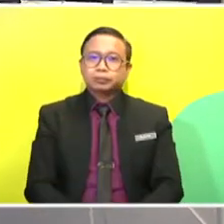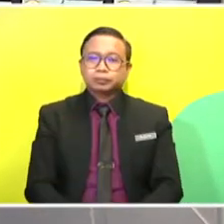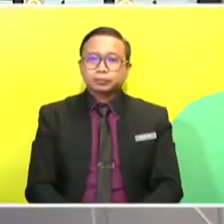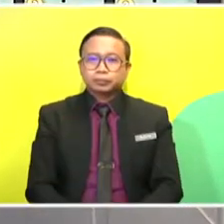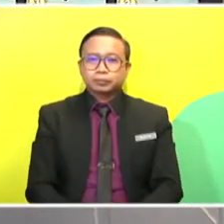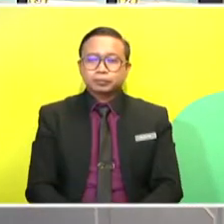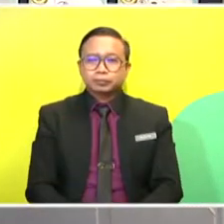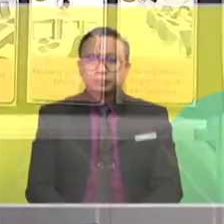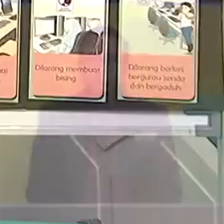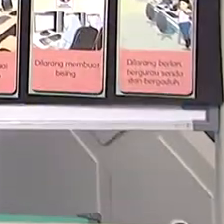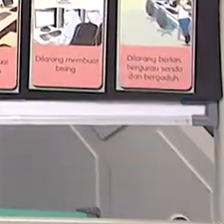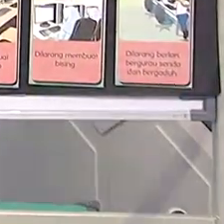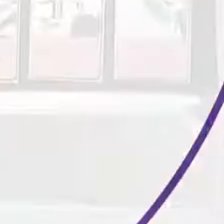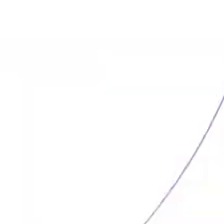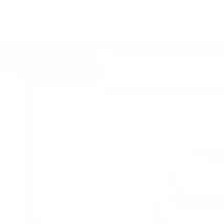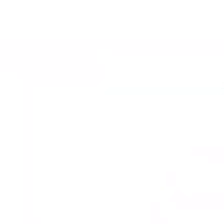KPM.